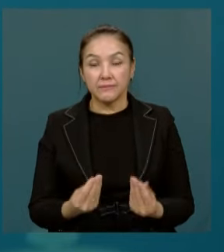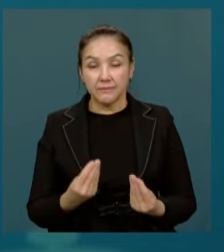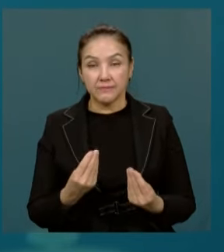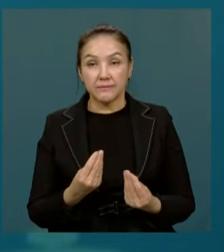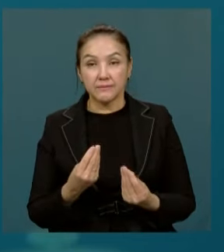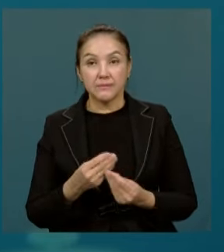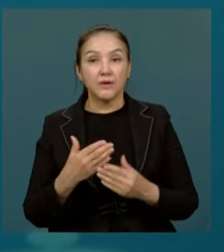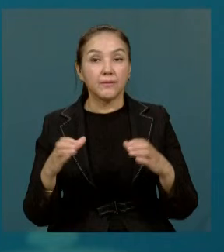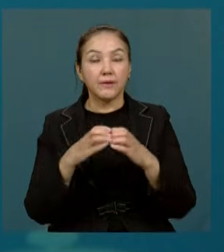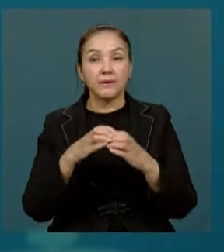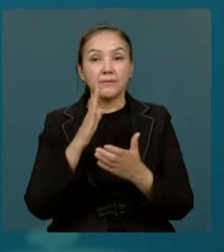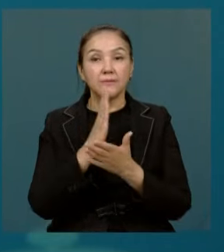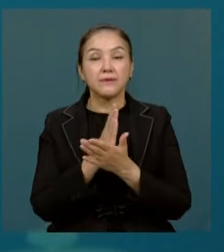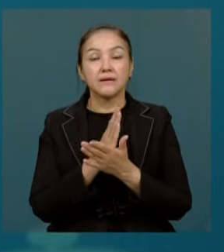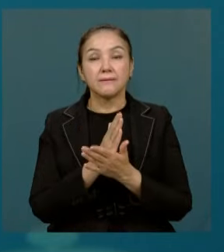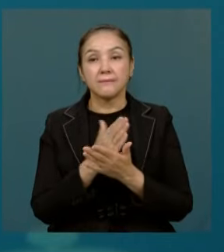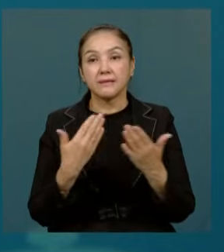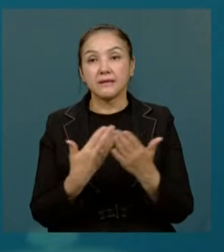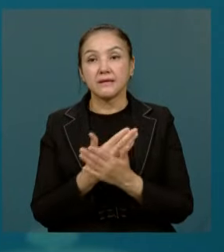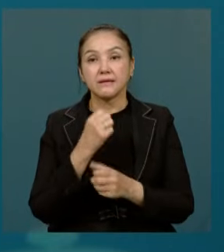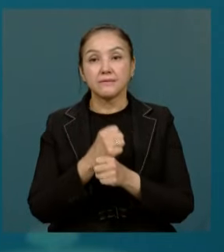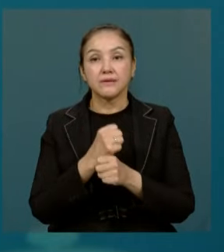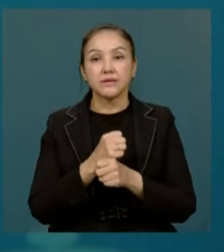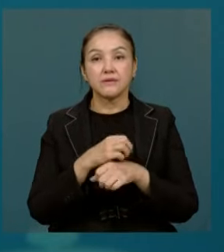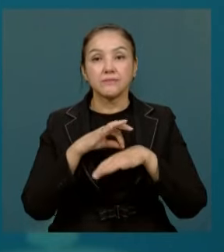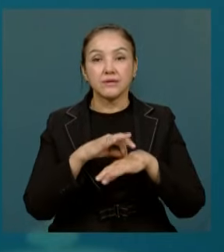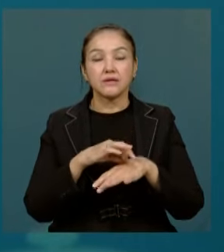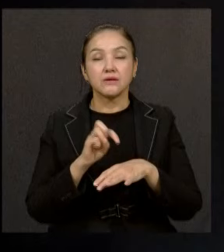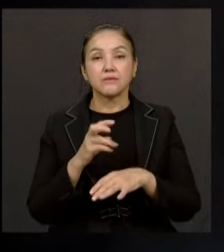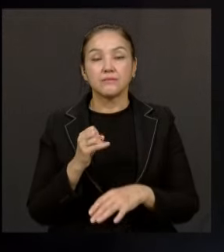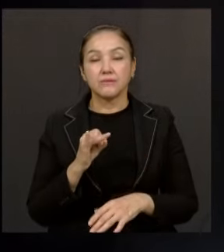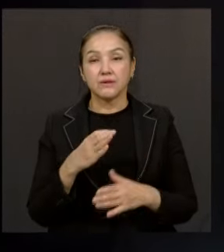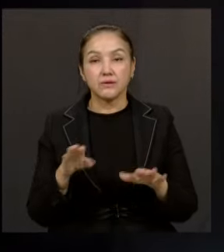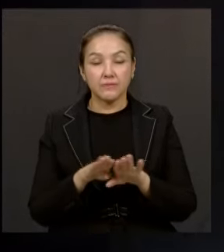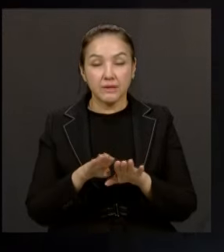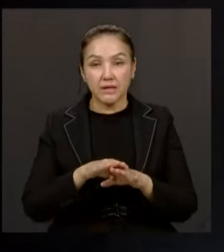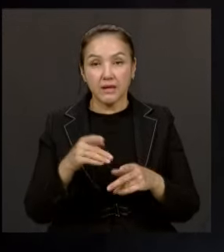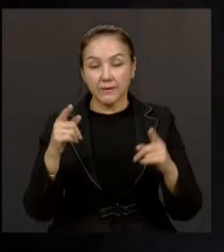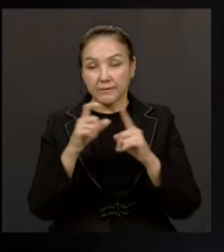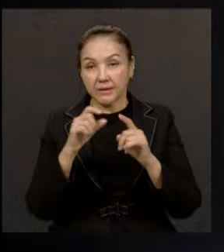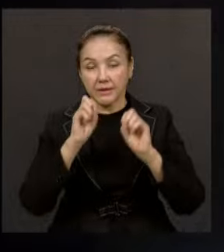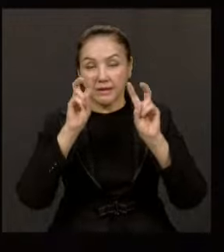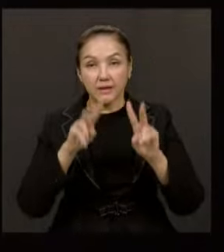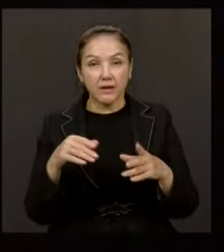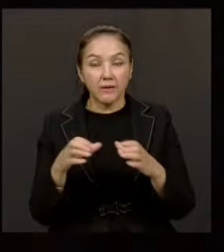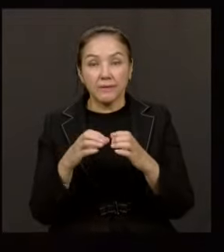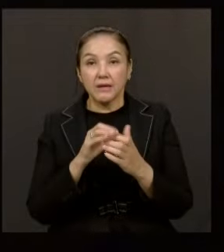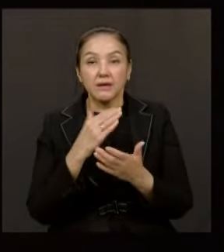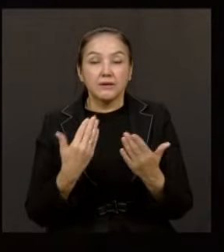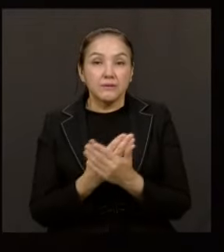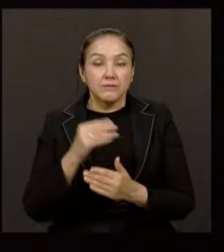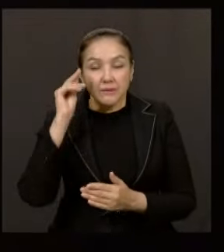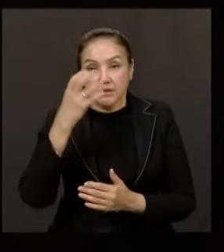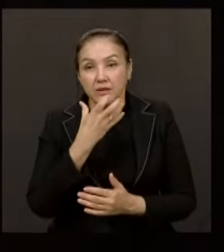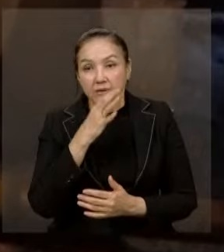день подрядчиками уже ведутся работы по восстано Кроме того по словам специалистов степень готовности к новому